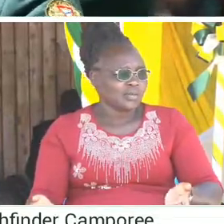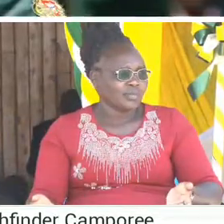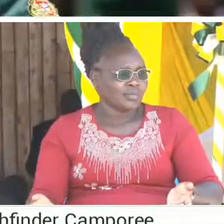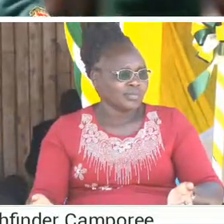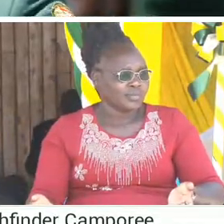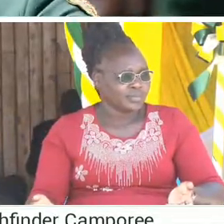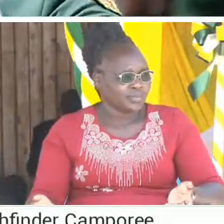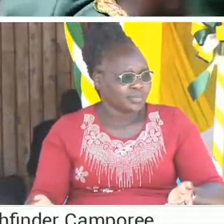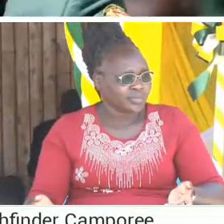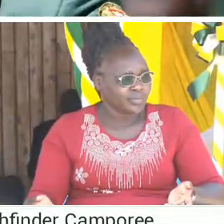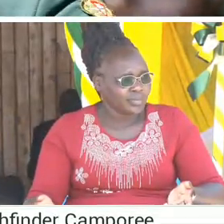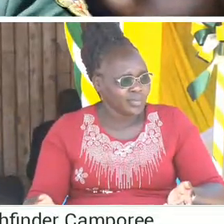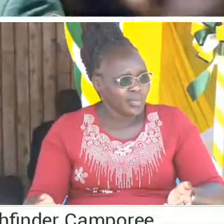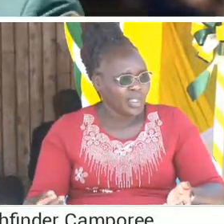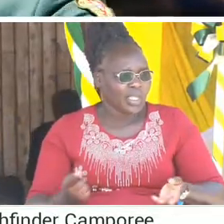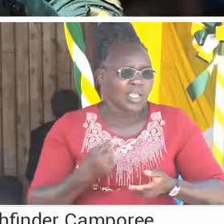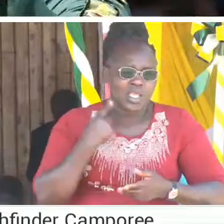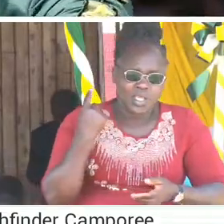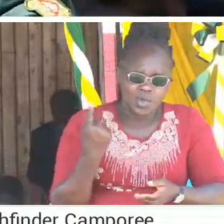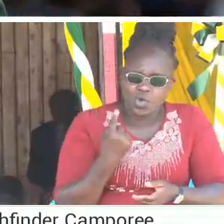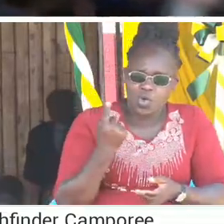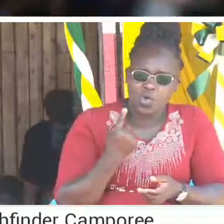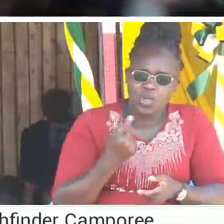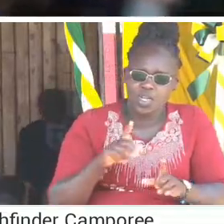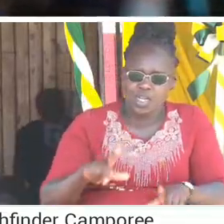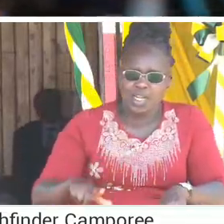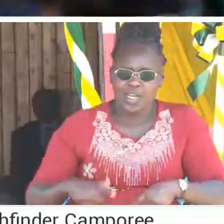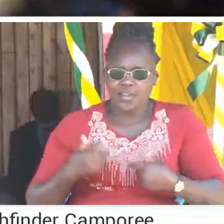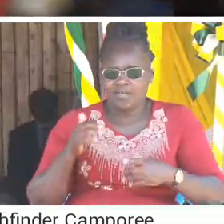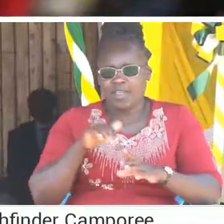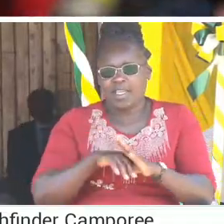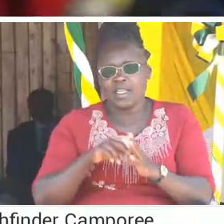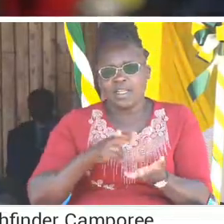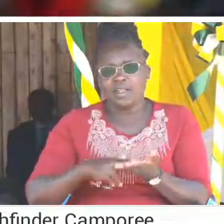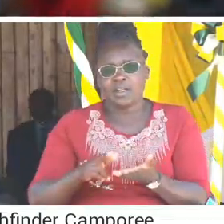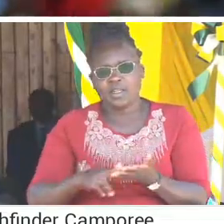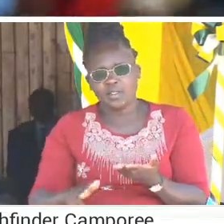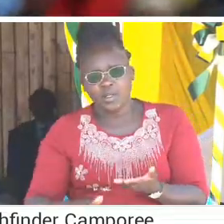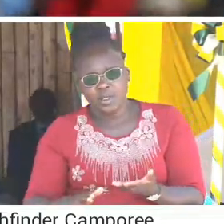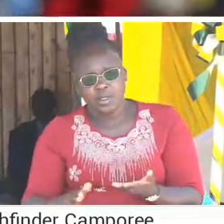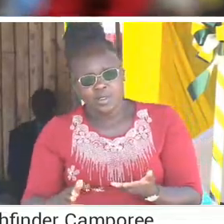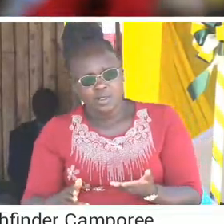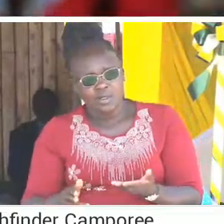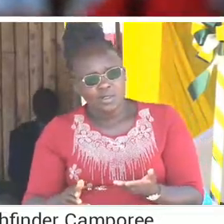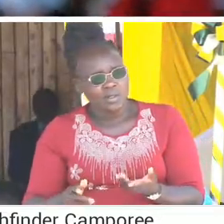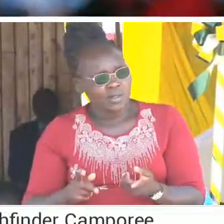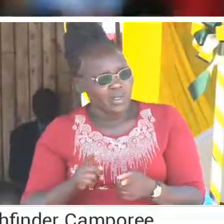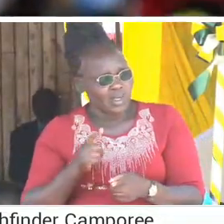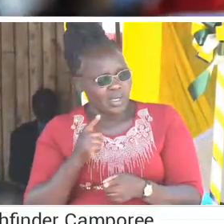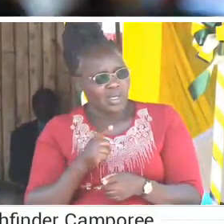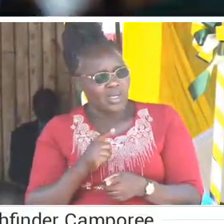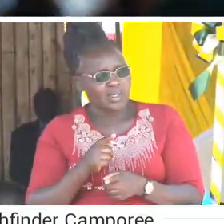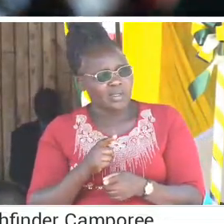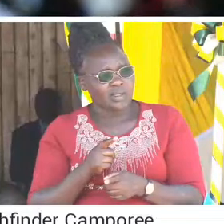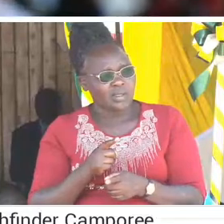biashara, lakini una kazi, baraka huzioni. Unapambana, huoni baraka. Sikia sauti ya Bwana.